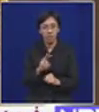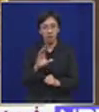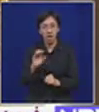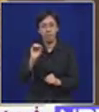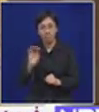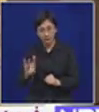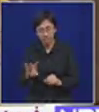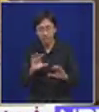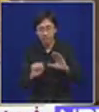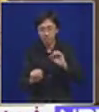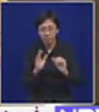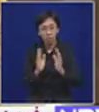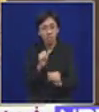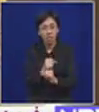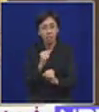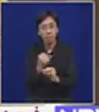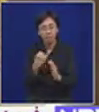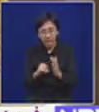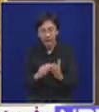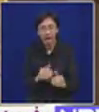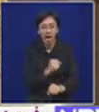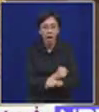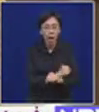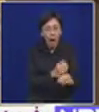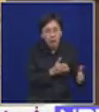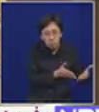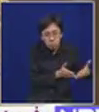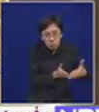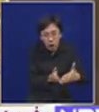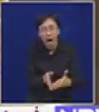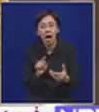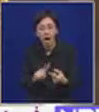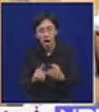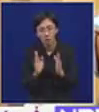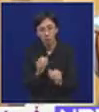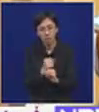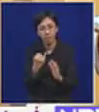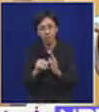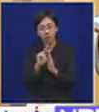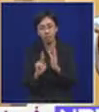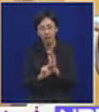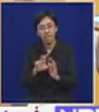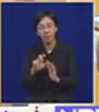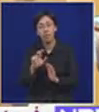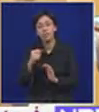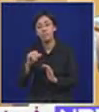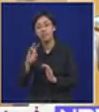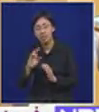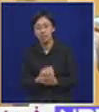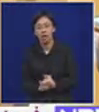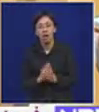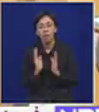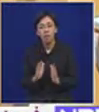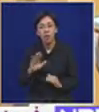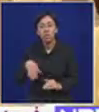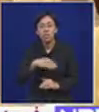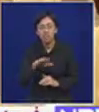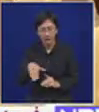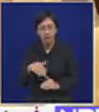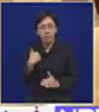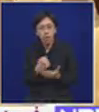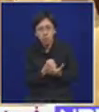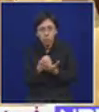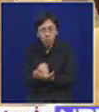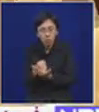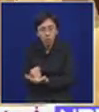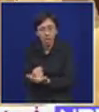จับกุมผู้กระทำความผิดทั้งด้านการค้ามนุษย์และแรงงานผิดกฎหมายได้317คดีและมีการช่วยเหลือผู้เสียหายได้720คนโด